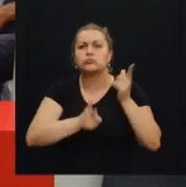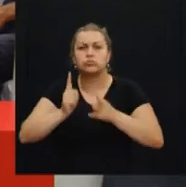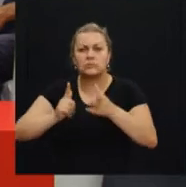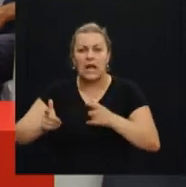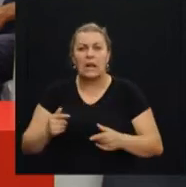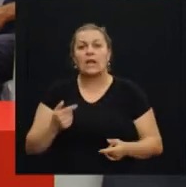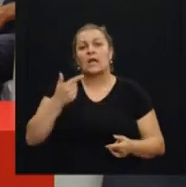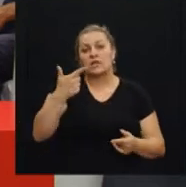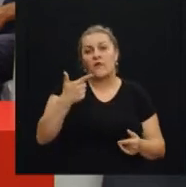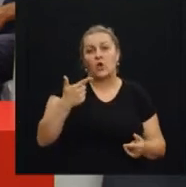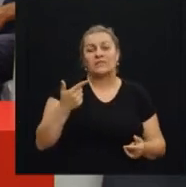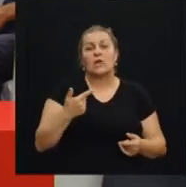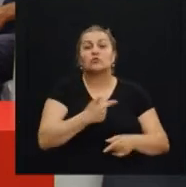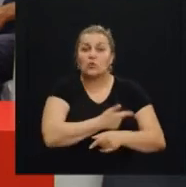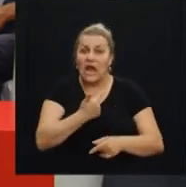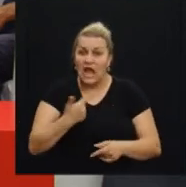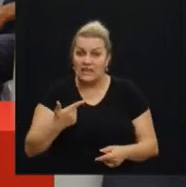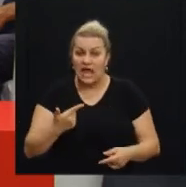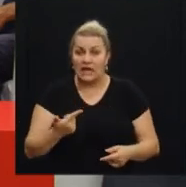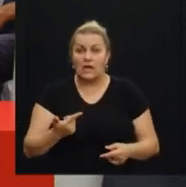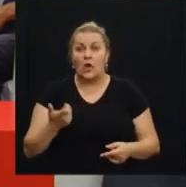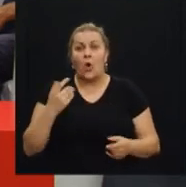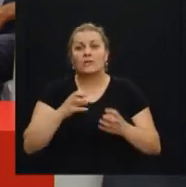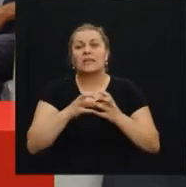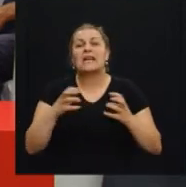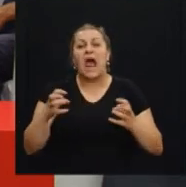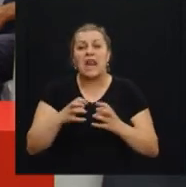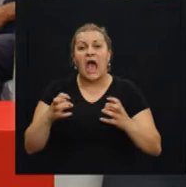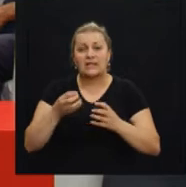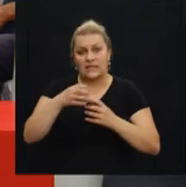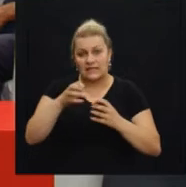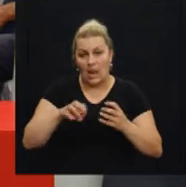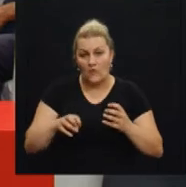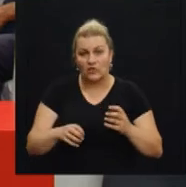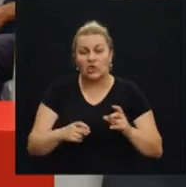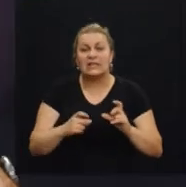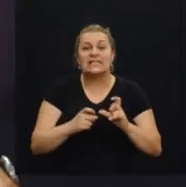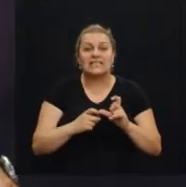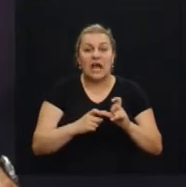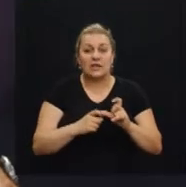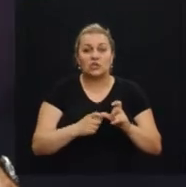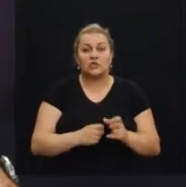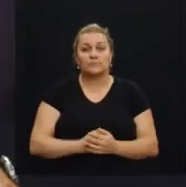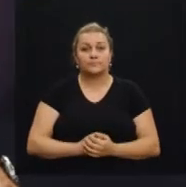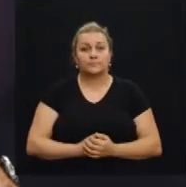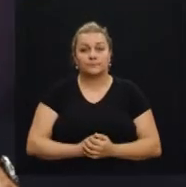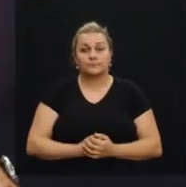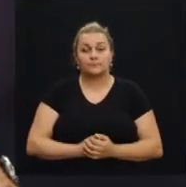dvojica dečaka ranjeni od krhotina granata, Darko Stanić i Sente